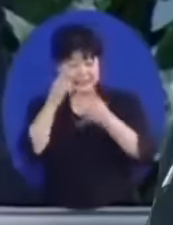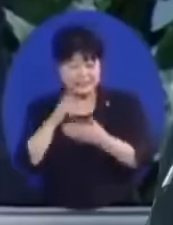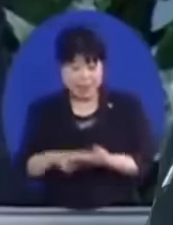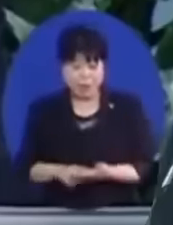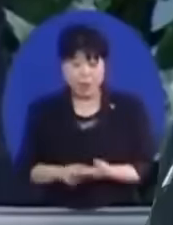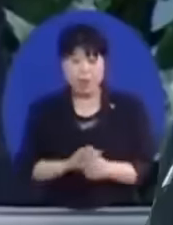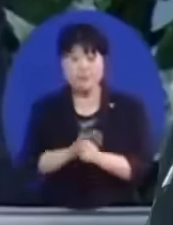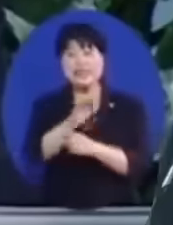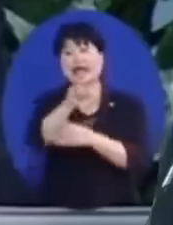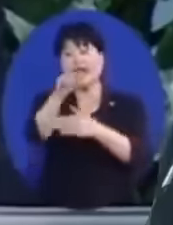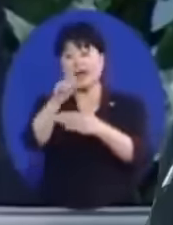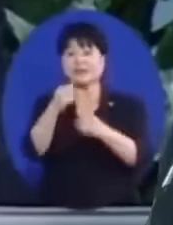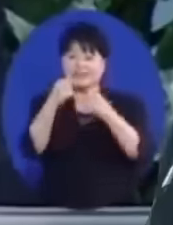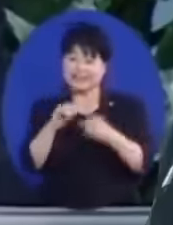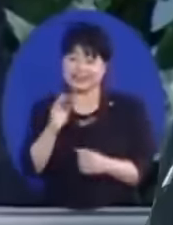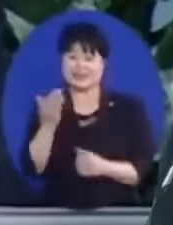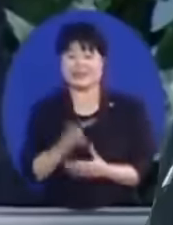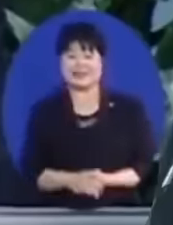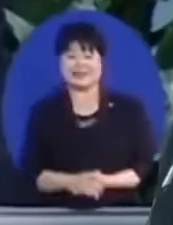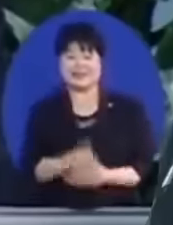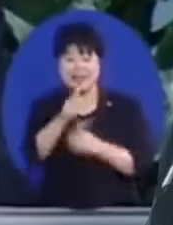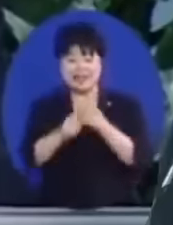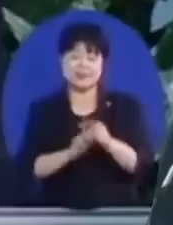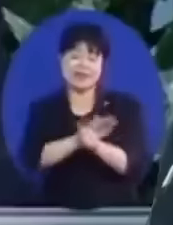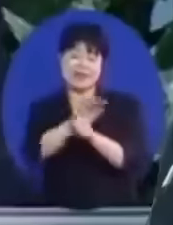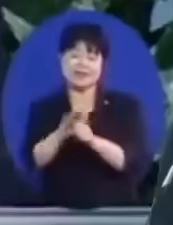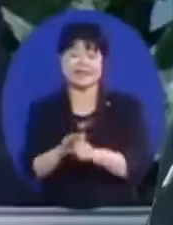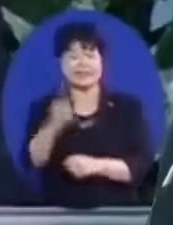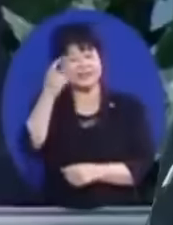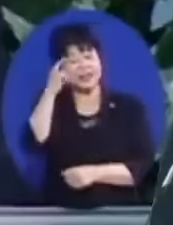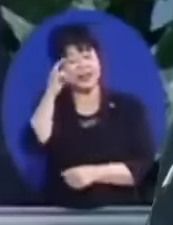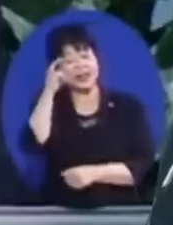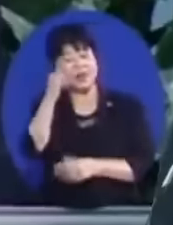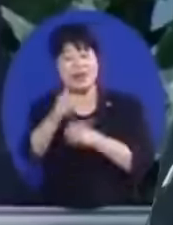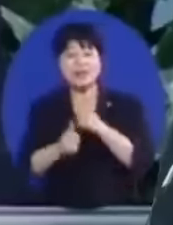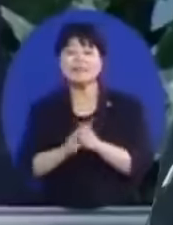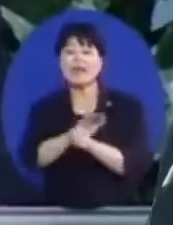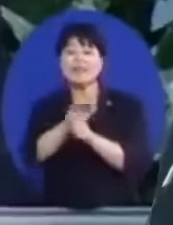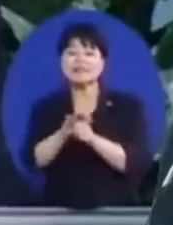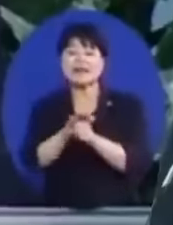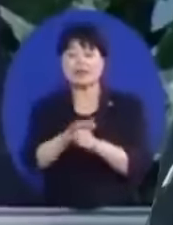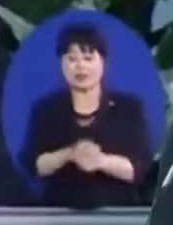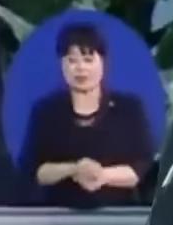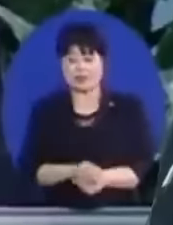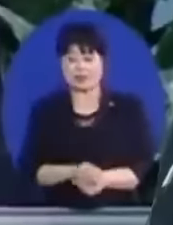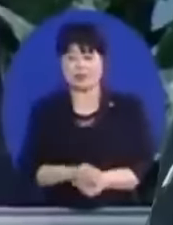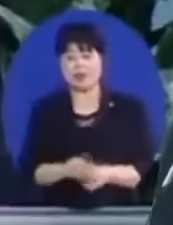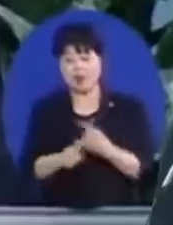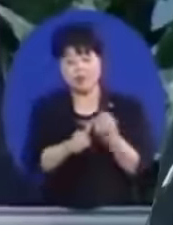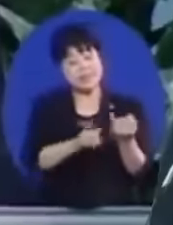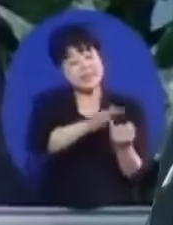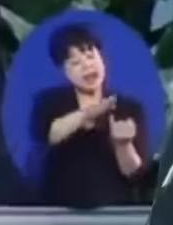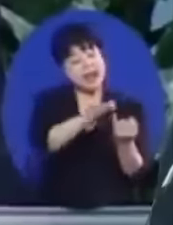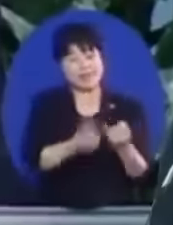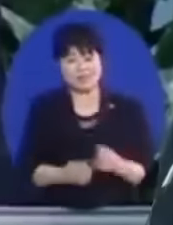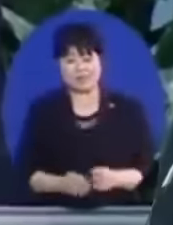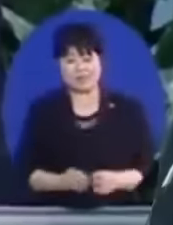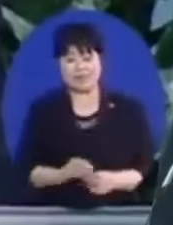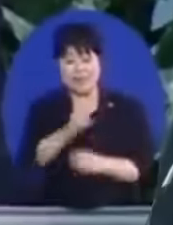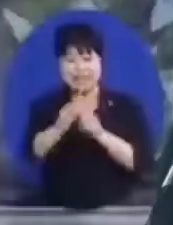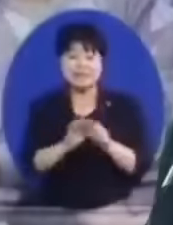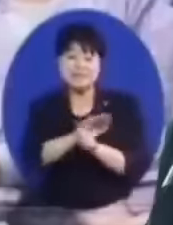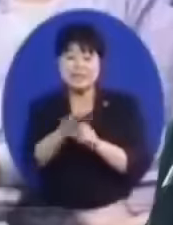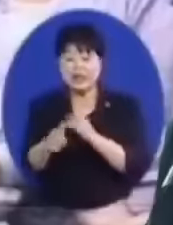그 사랑 가운데서 살아야 되는 것입니다. 하나님의 사랑을 생각하고 하나님의 사랑으로서 아내를 사랑하고 하나님의